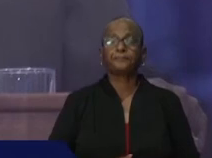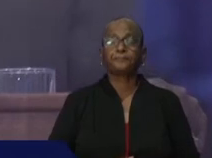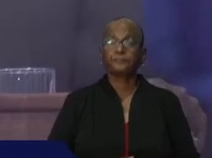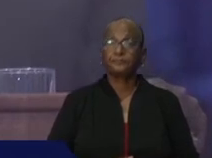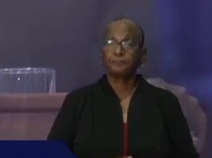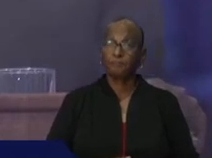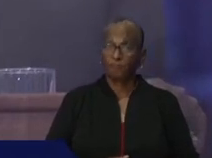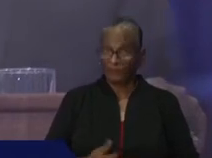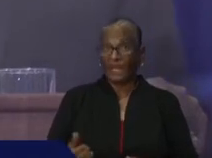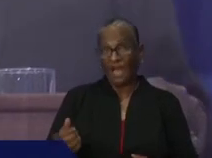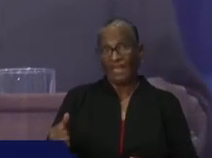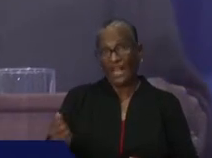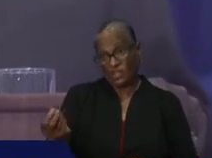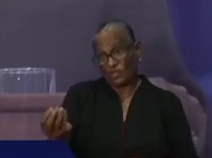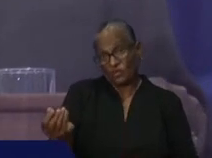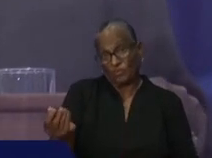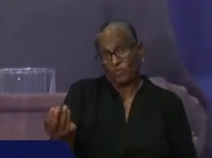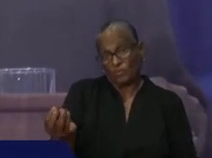En als jouw schuldeisers